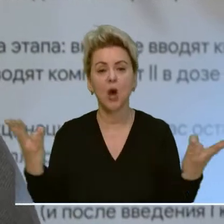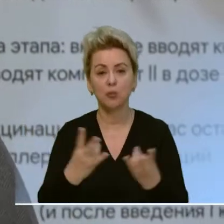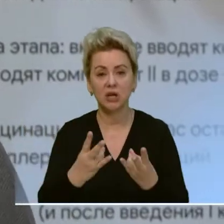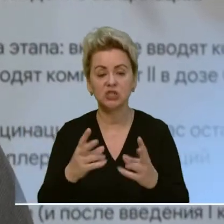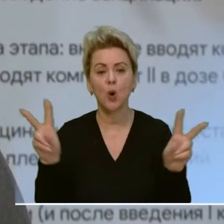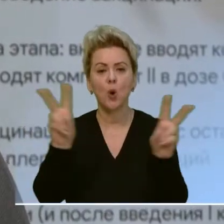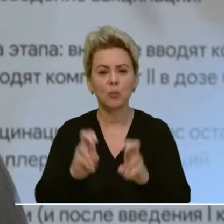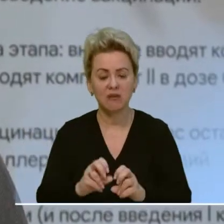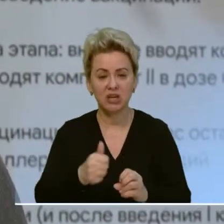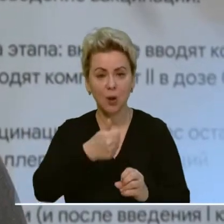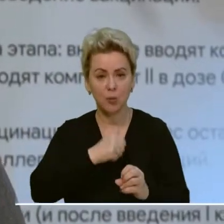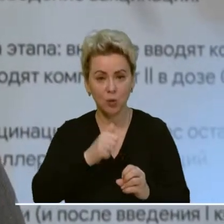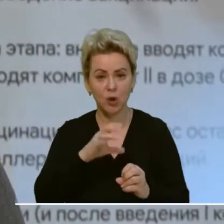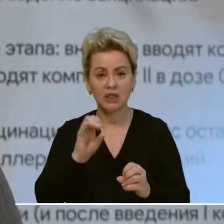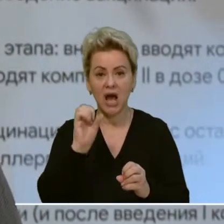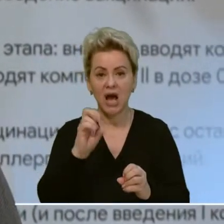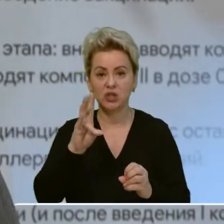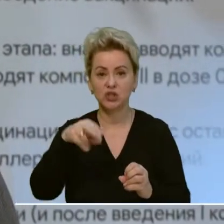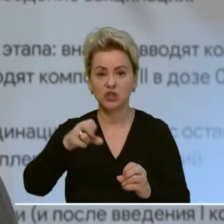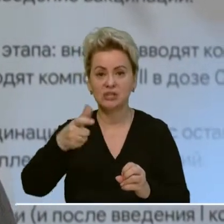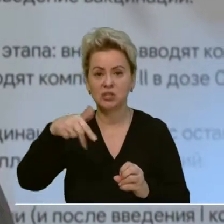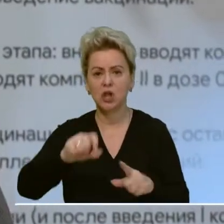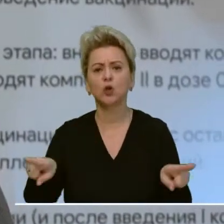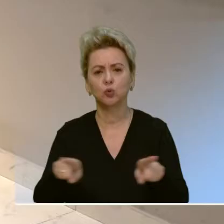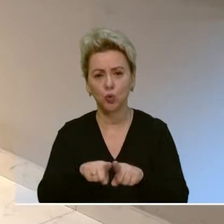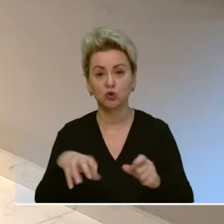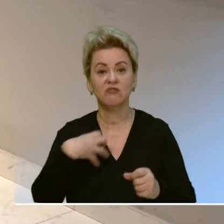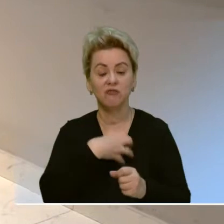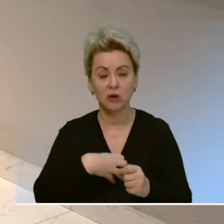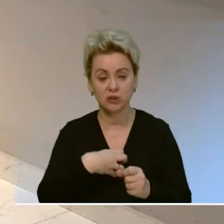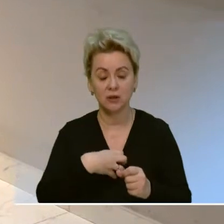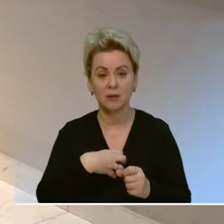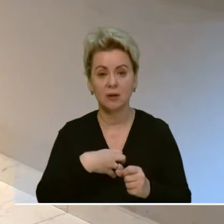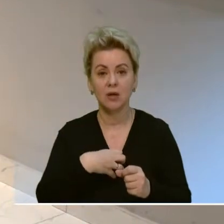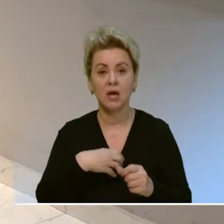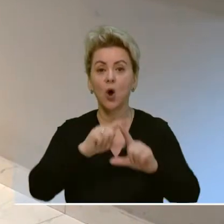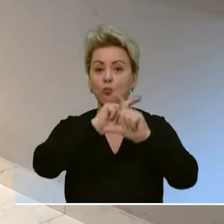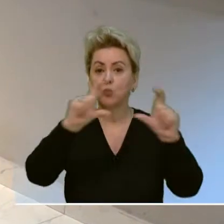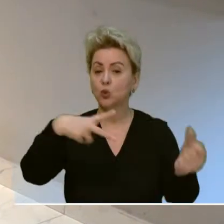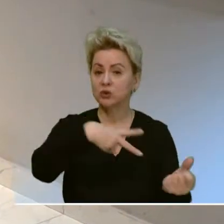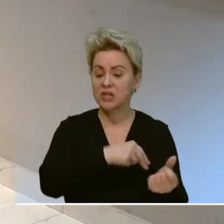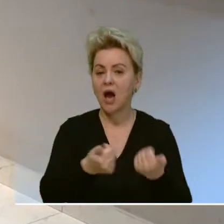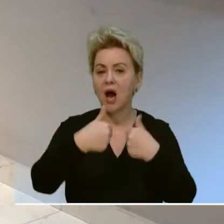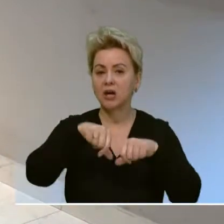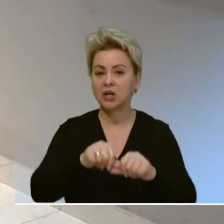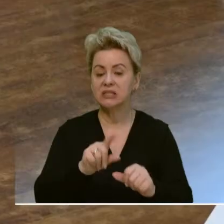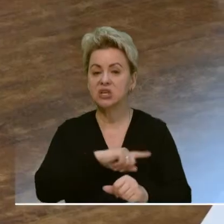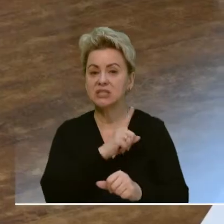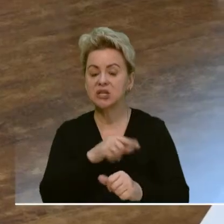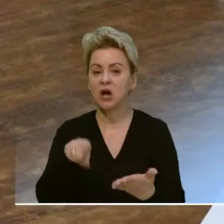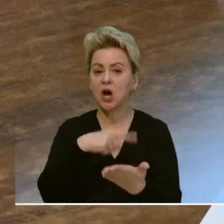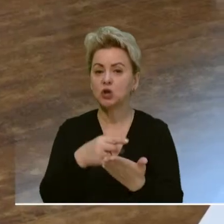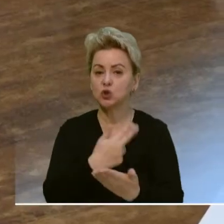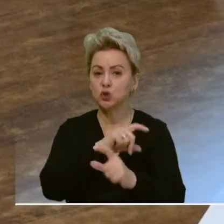необходимость, тестирование на антитела, что также это очень важно. Пункт вакцинации организован силами